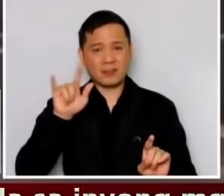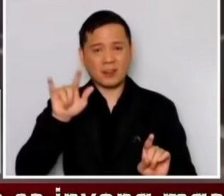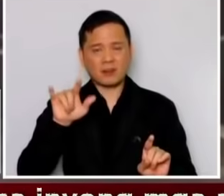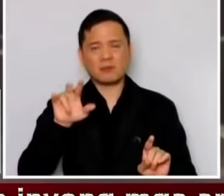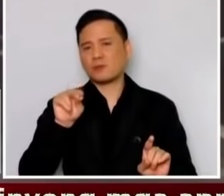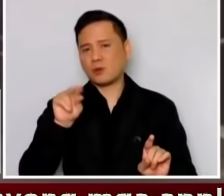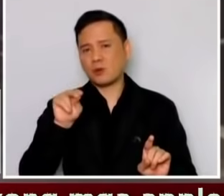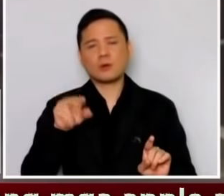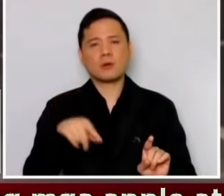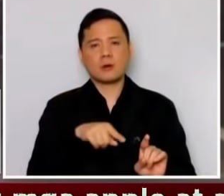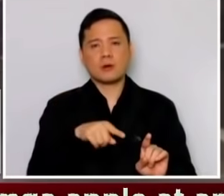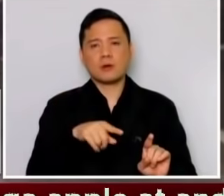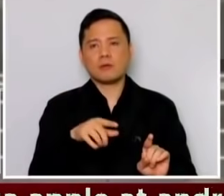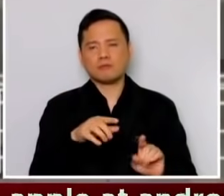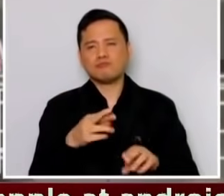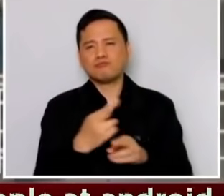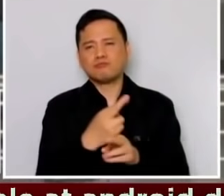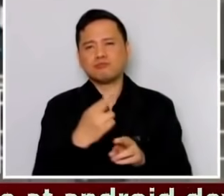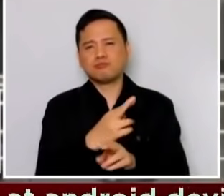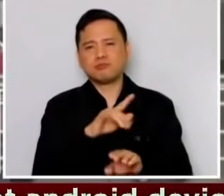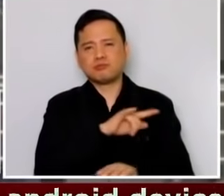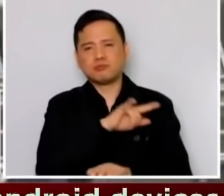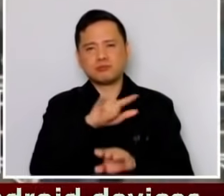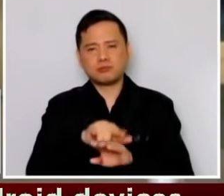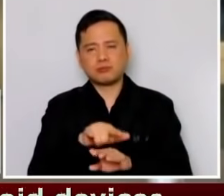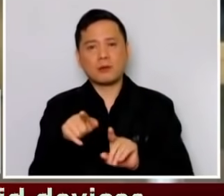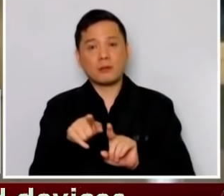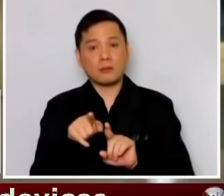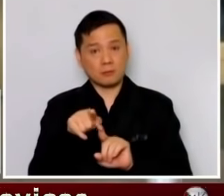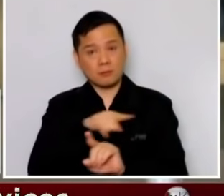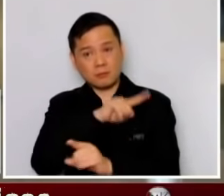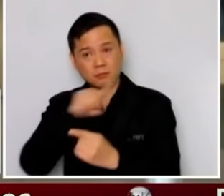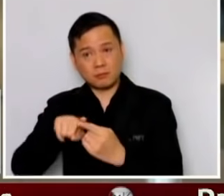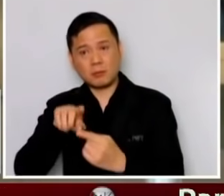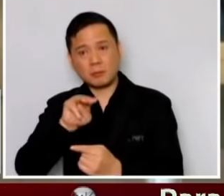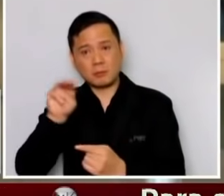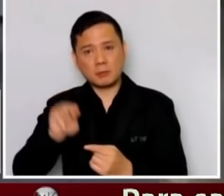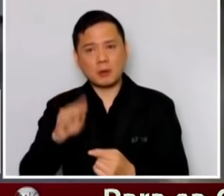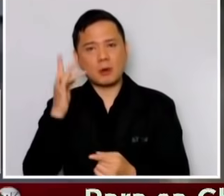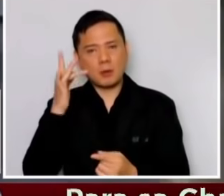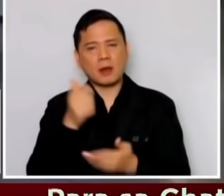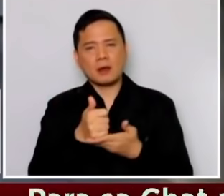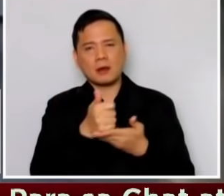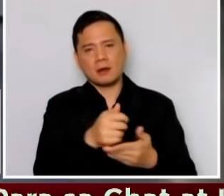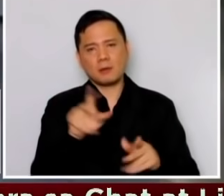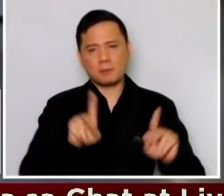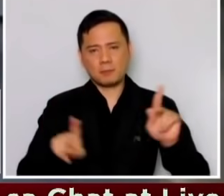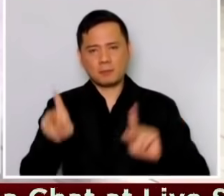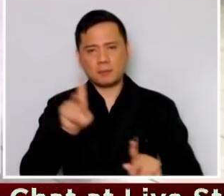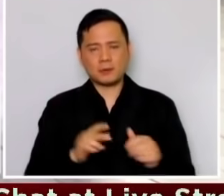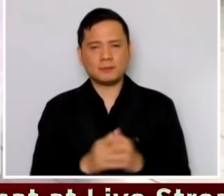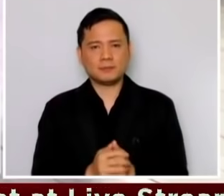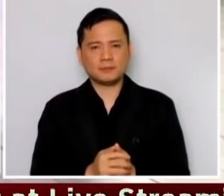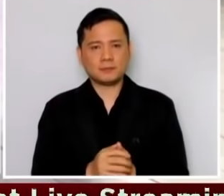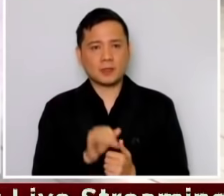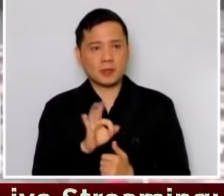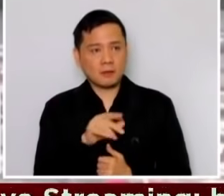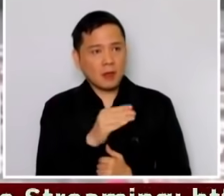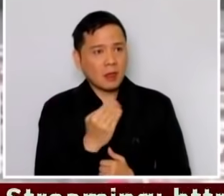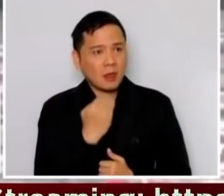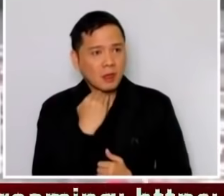lumipad pa Maynila dahil sa humanitarian reasons. Para ito sa mga stranded at may kakayanan na magbayad pa